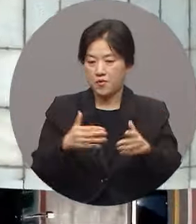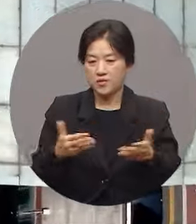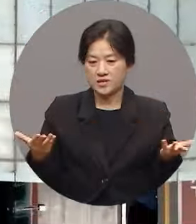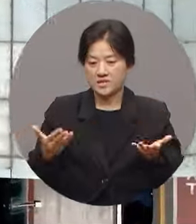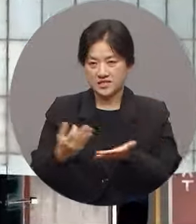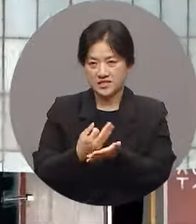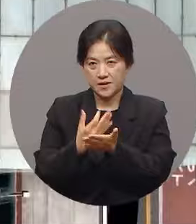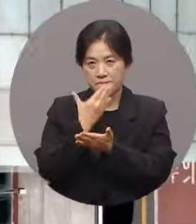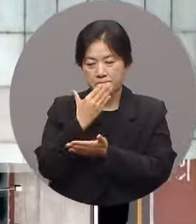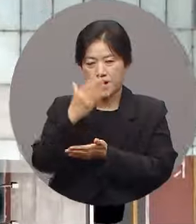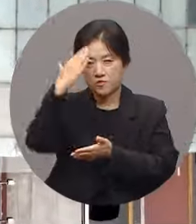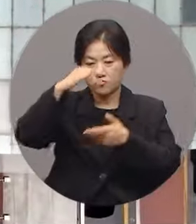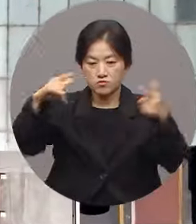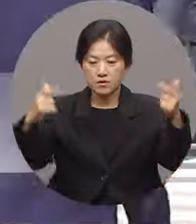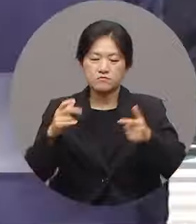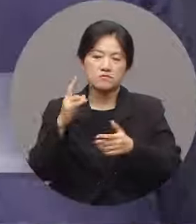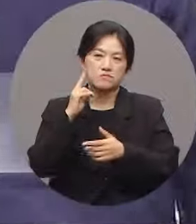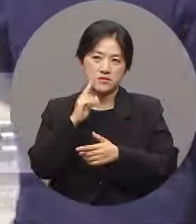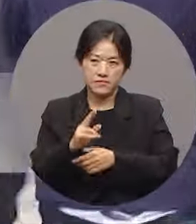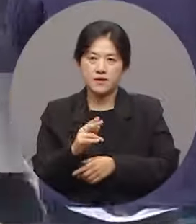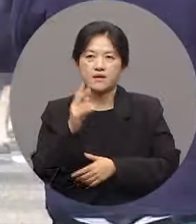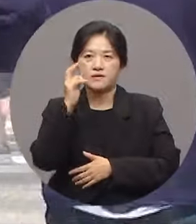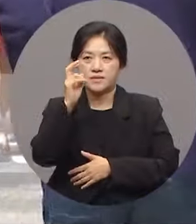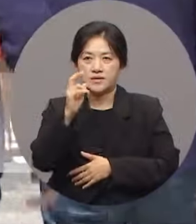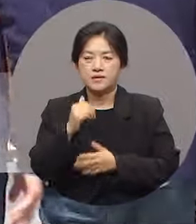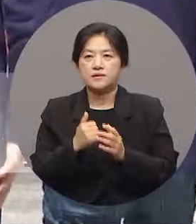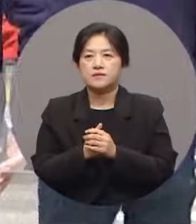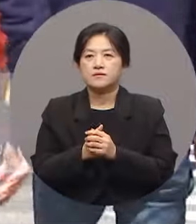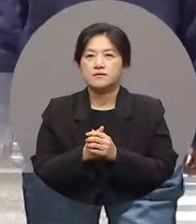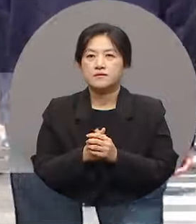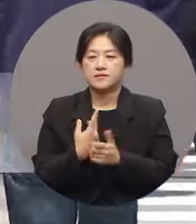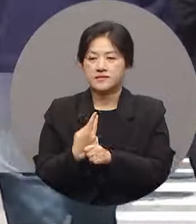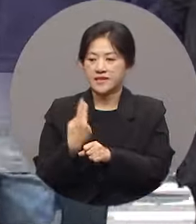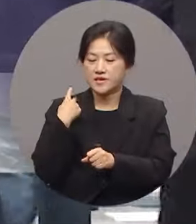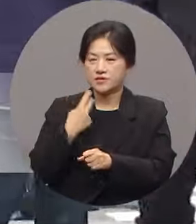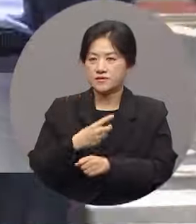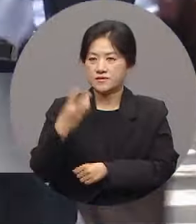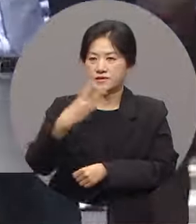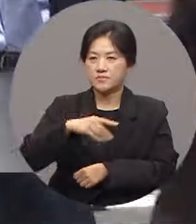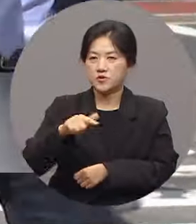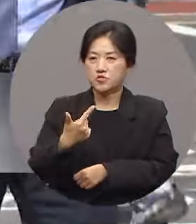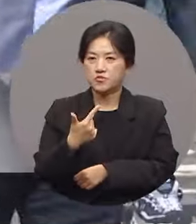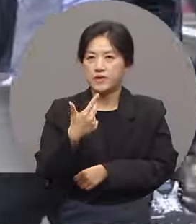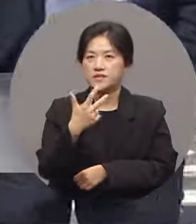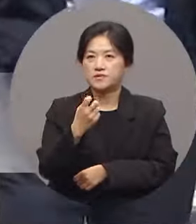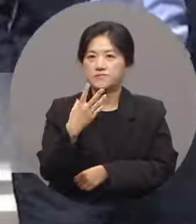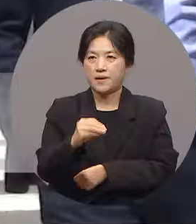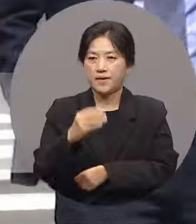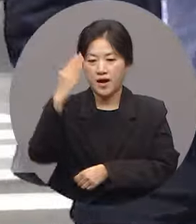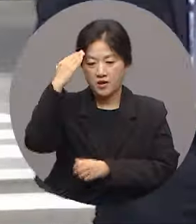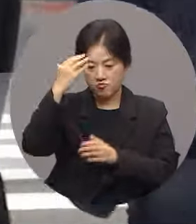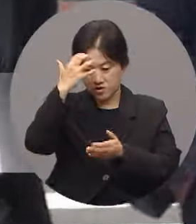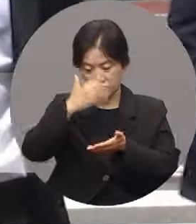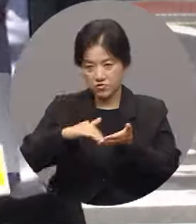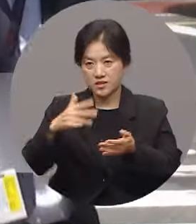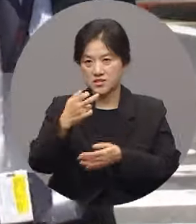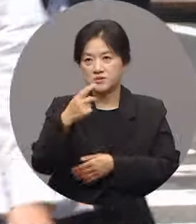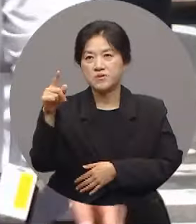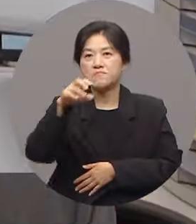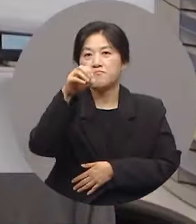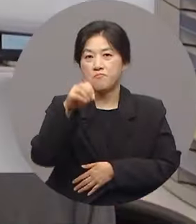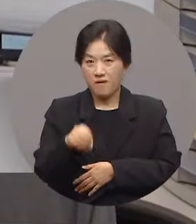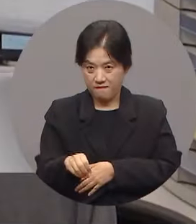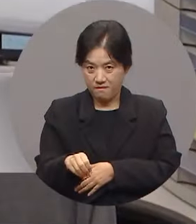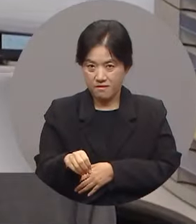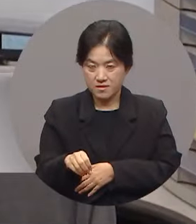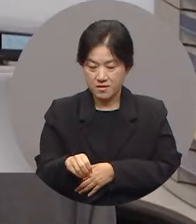연령 인구의 감소폭은 훨씬 클 것으로 예상됩니다 재작년 3674 명으로 국내 인구의 71% 차지했지